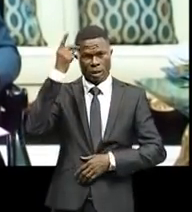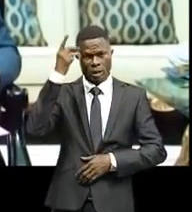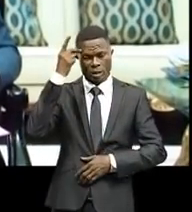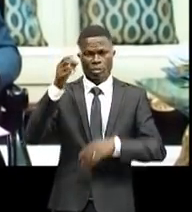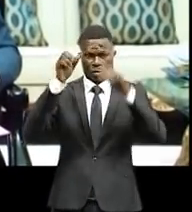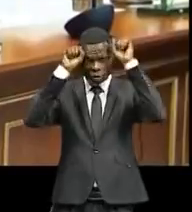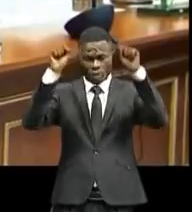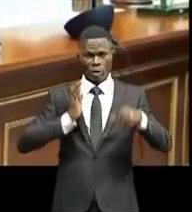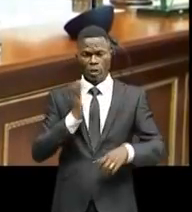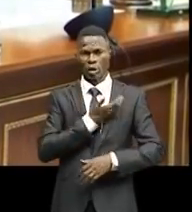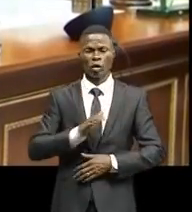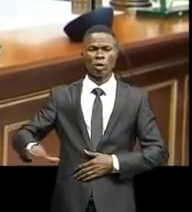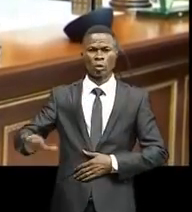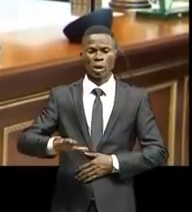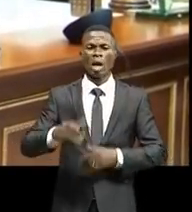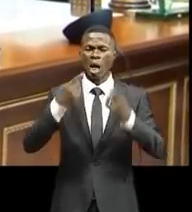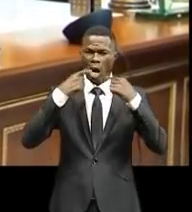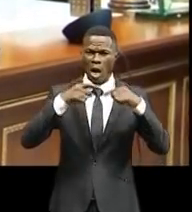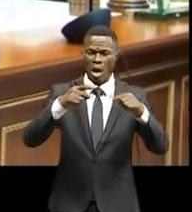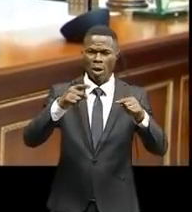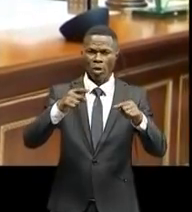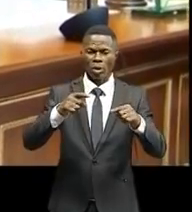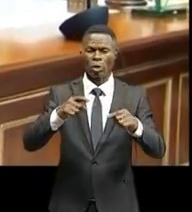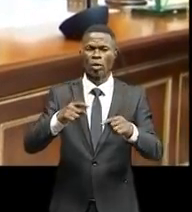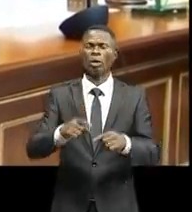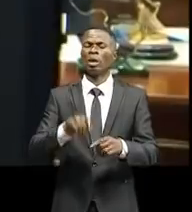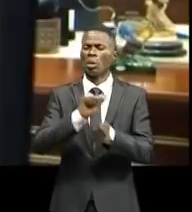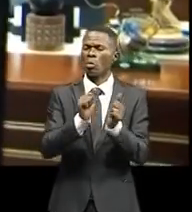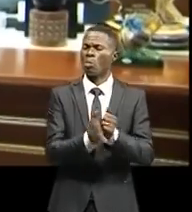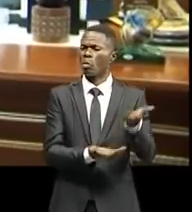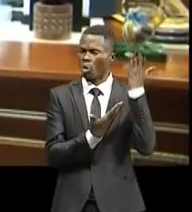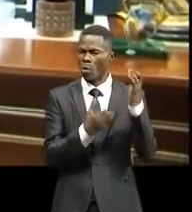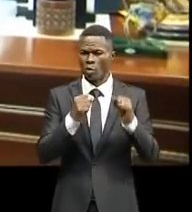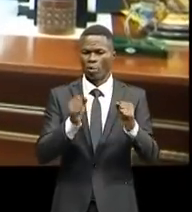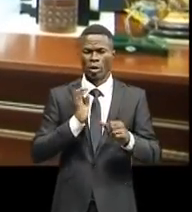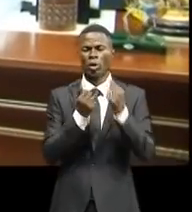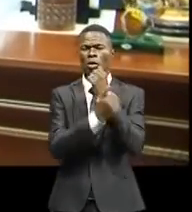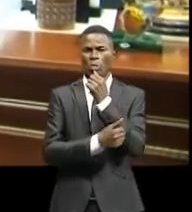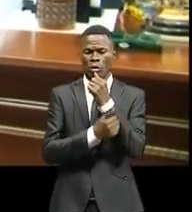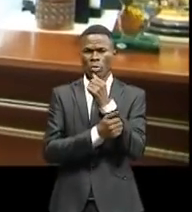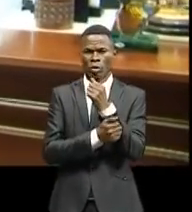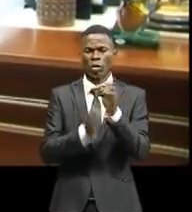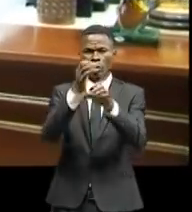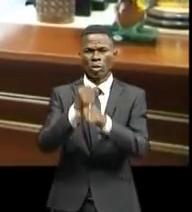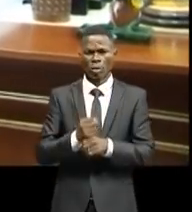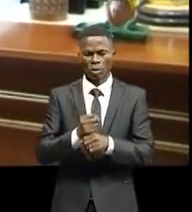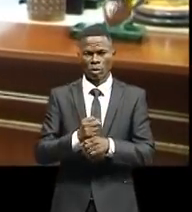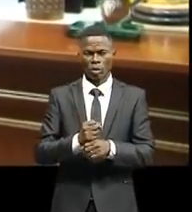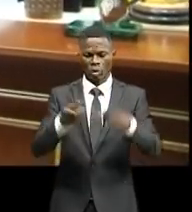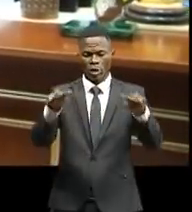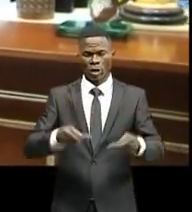président de la République a rappelé l'impérieuse nécessité pour le pays de se doter d'infrastructures